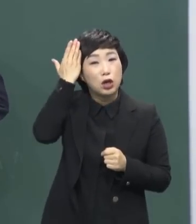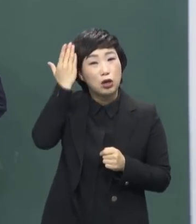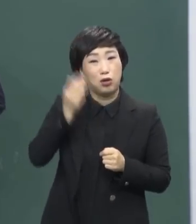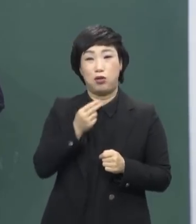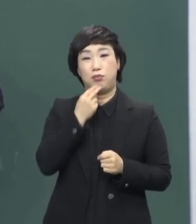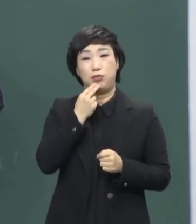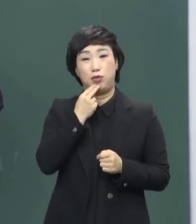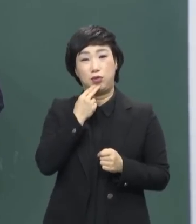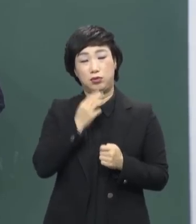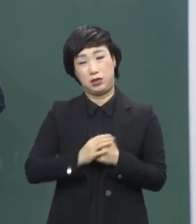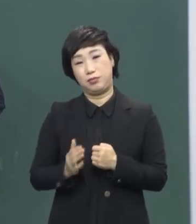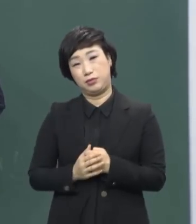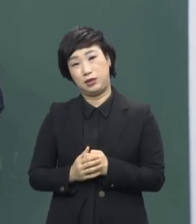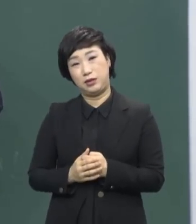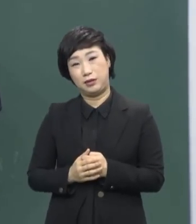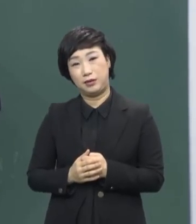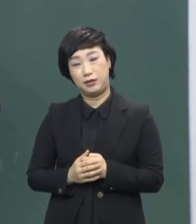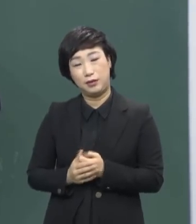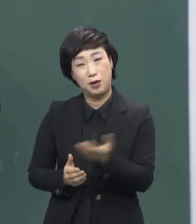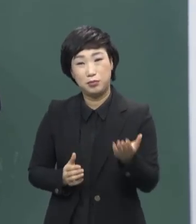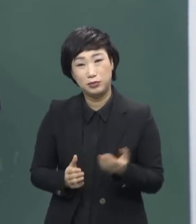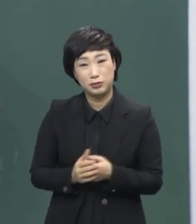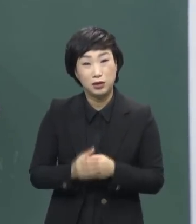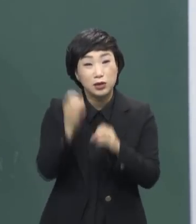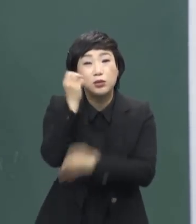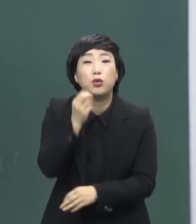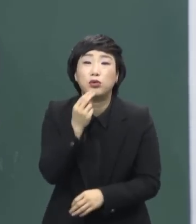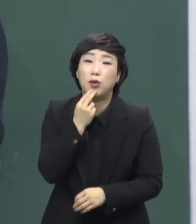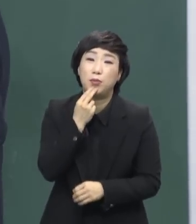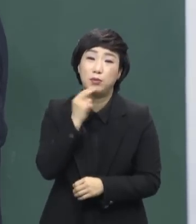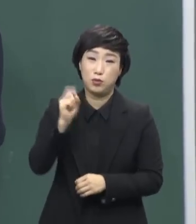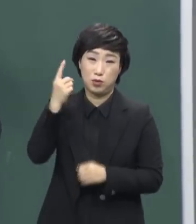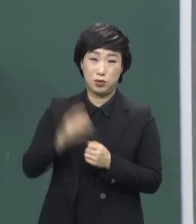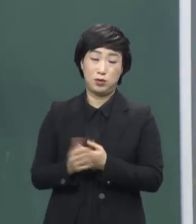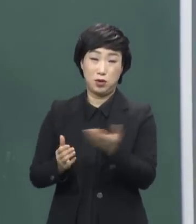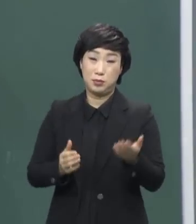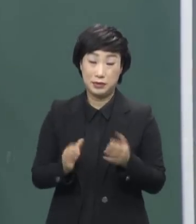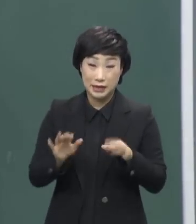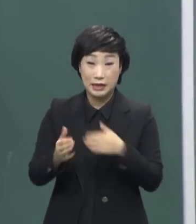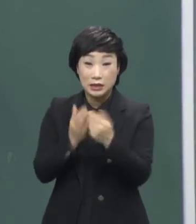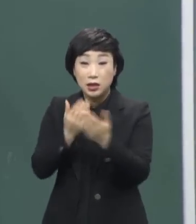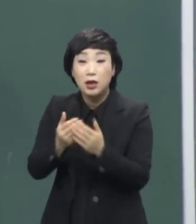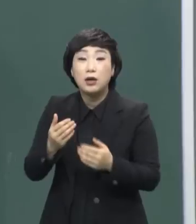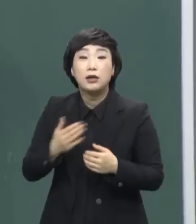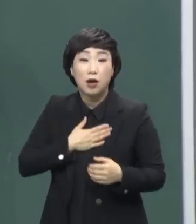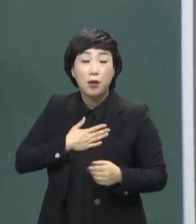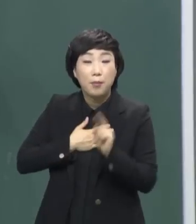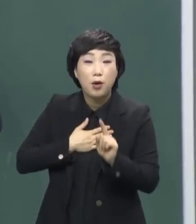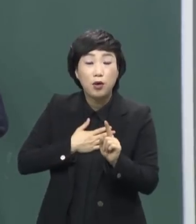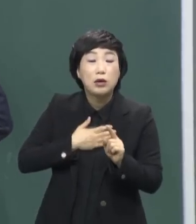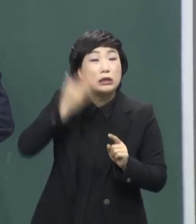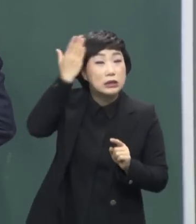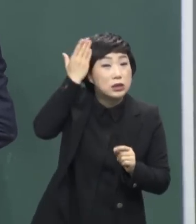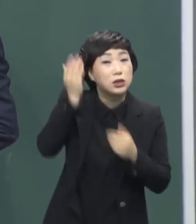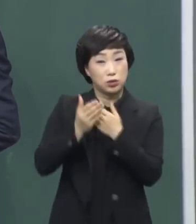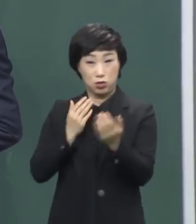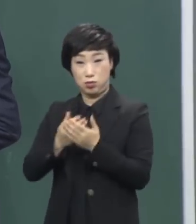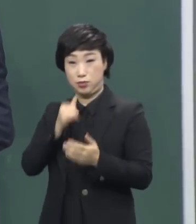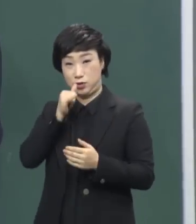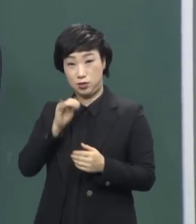것이 모자라서 그런 거 이게. 받침이 안 되니까. 자, 총은 지식적인 것이 경험되는 것이다 이